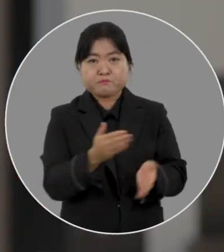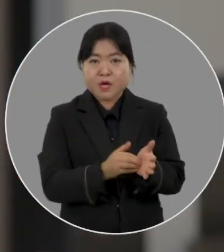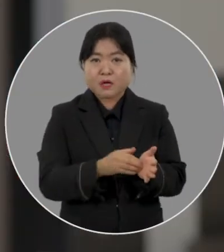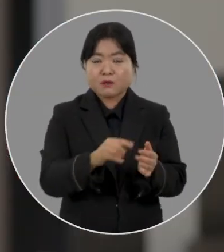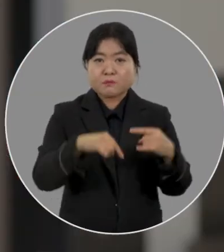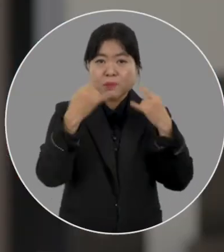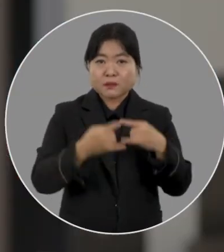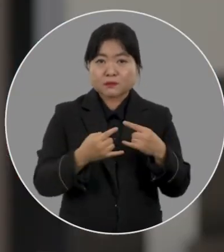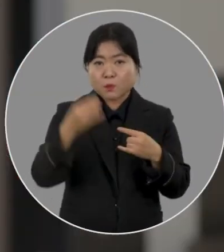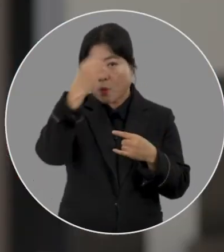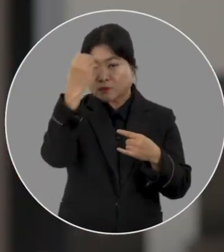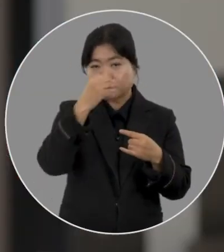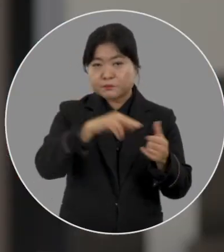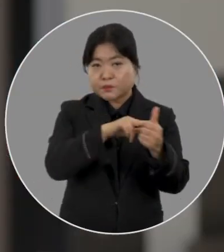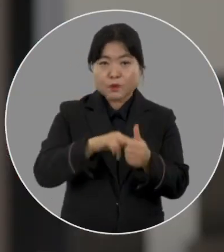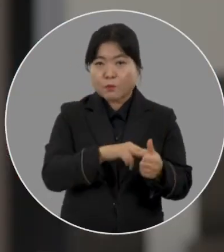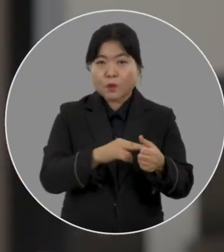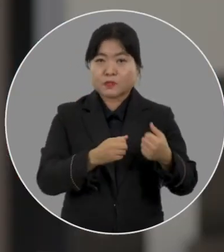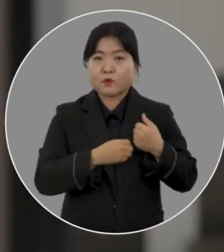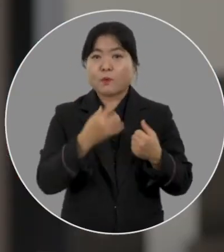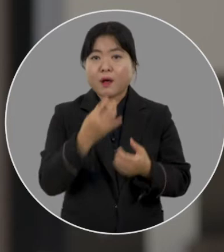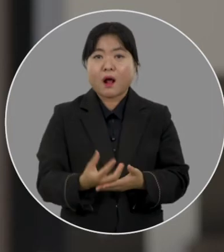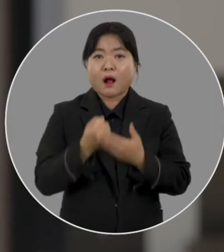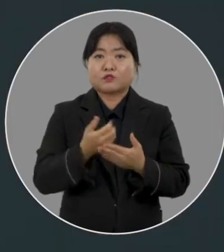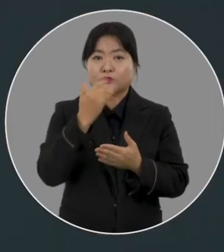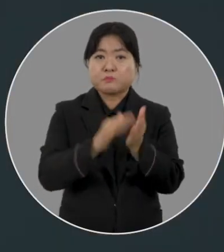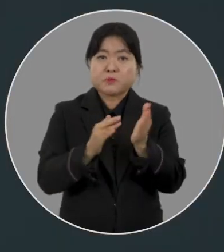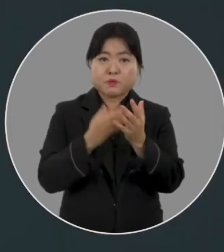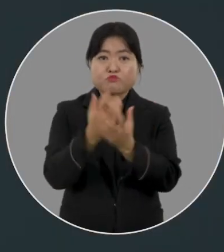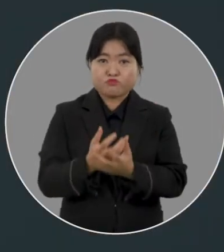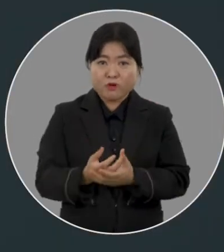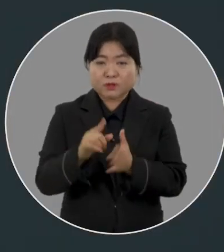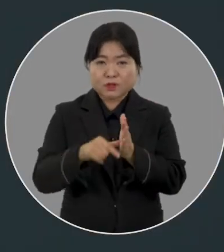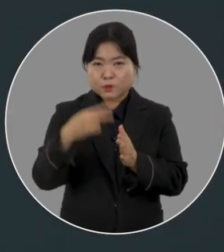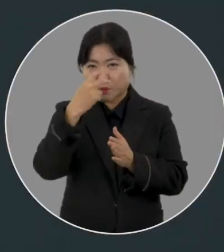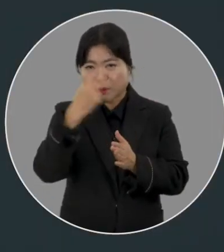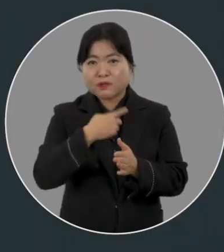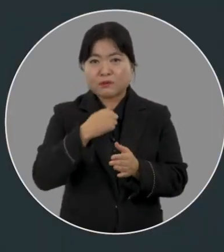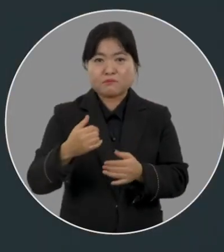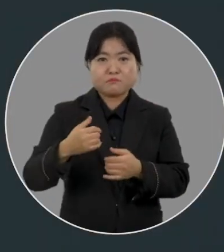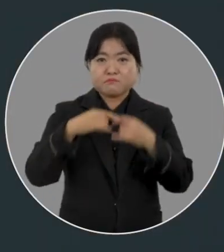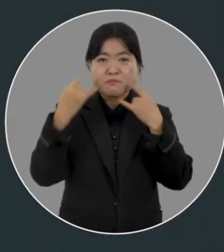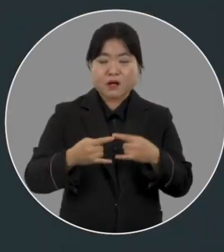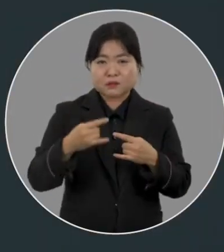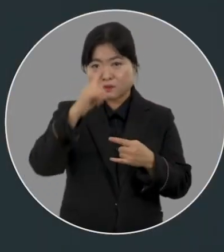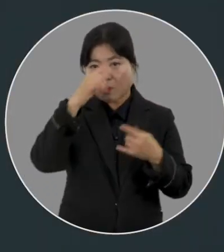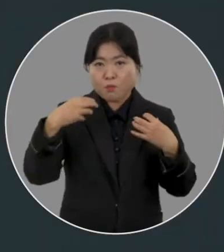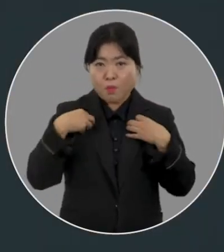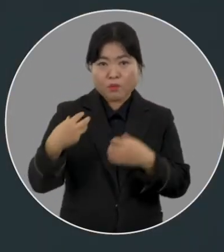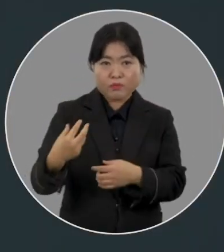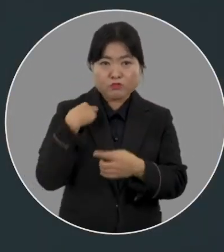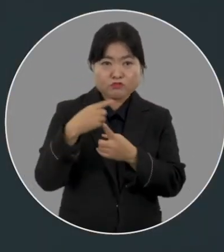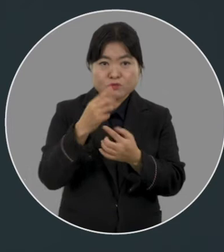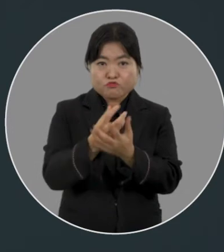프랑스 고급 정보 장교만이 다룰 수 있는 비밀 문서였습니다. 그때 조사를 하던 프랑스 정보 당국이